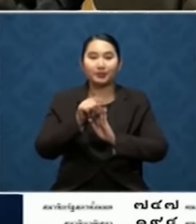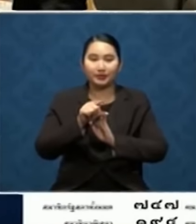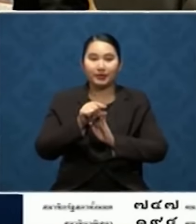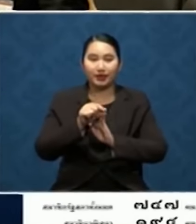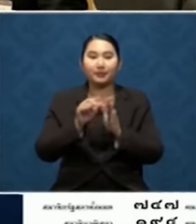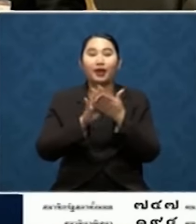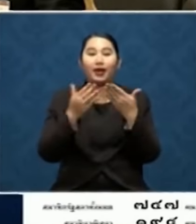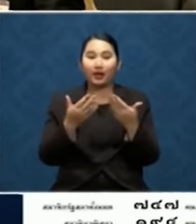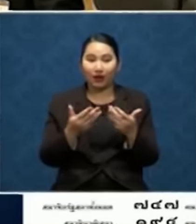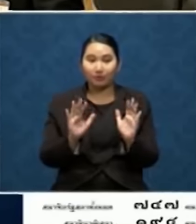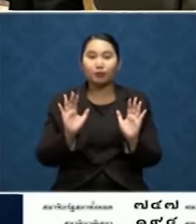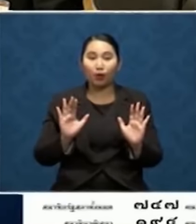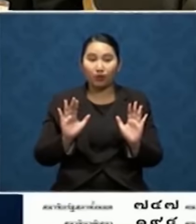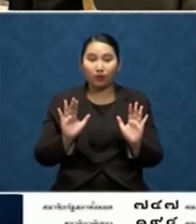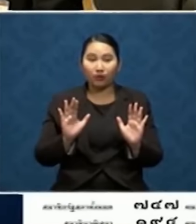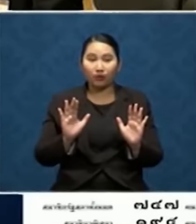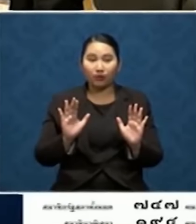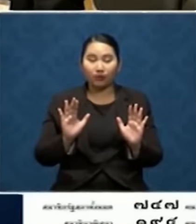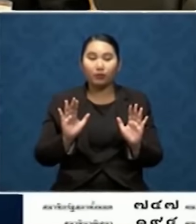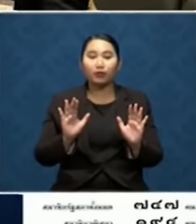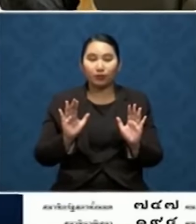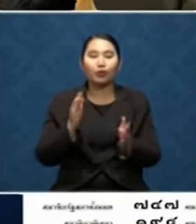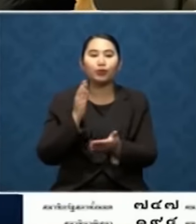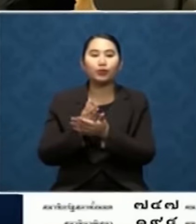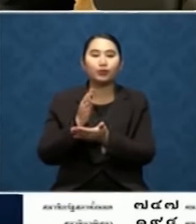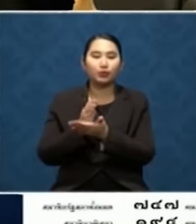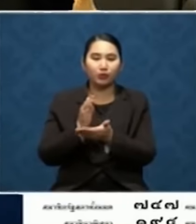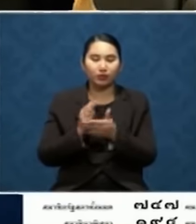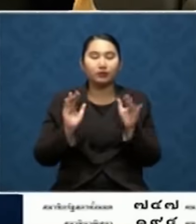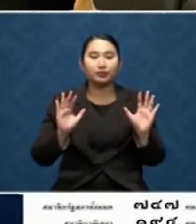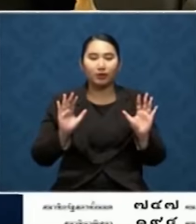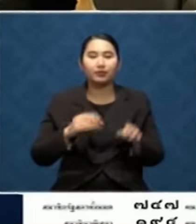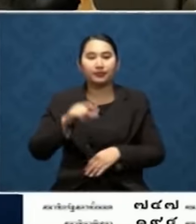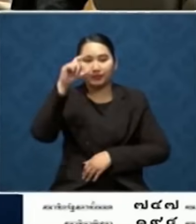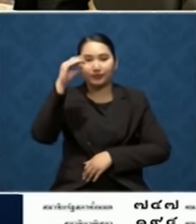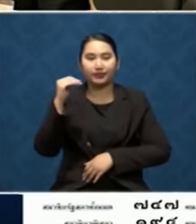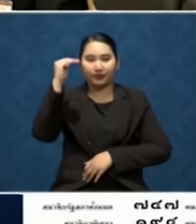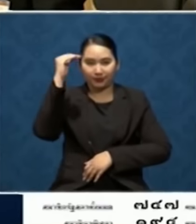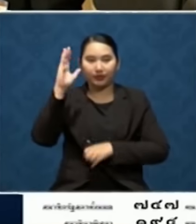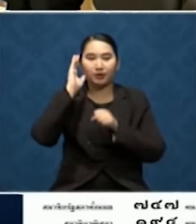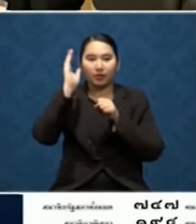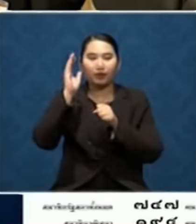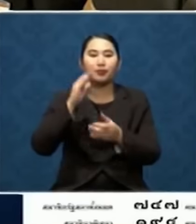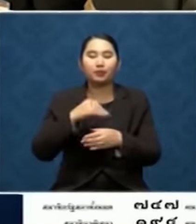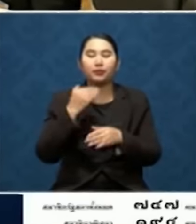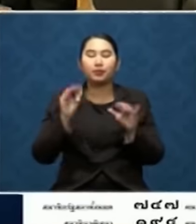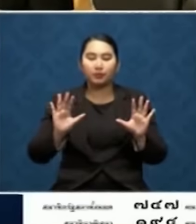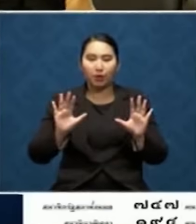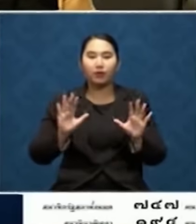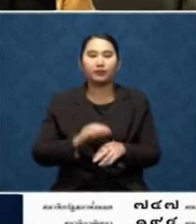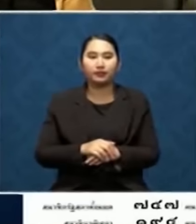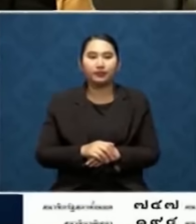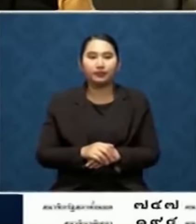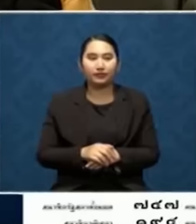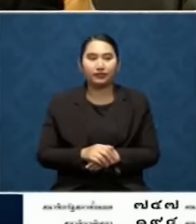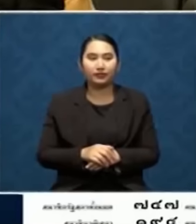วผมขออนุญาตว่ายุติการอภิปรายของคุณรังสิมันโรมด้วยความเคารพนะฮะด้วยความเคารพจริง